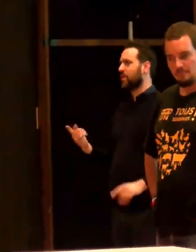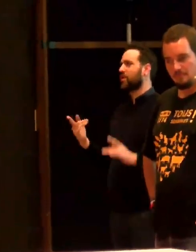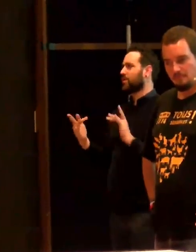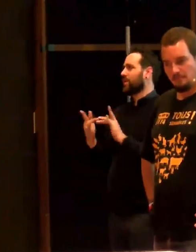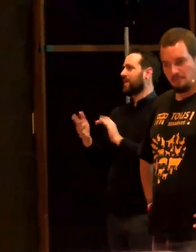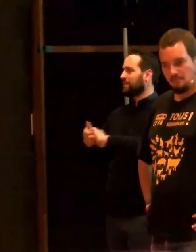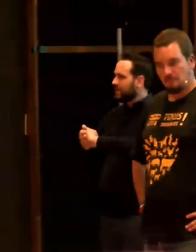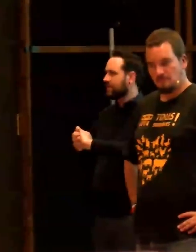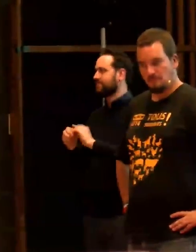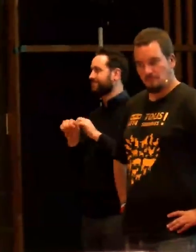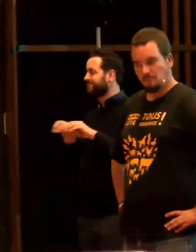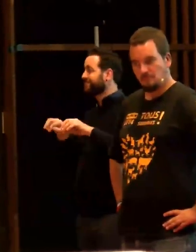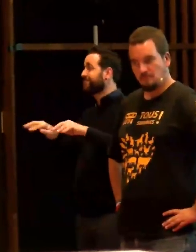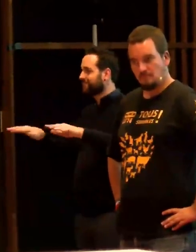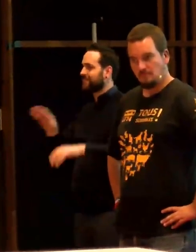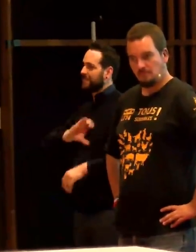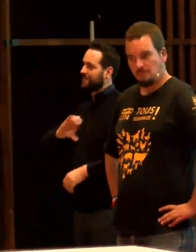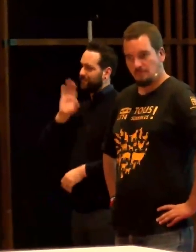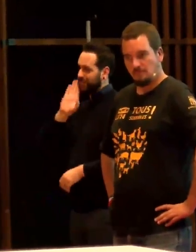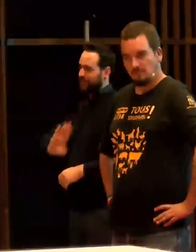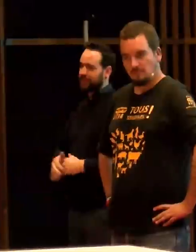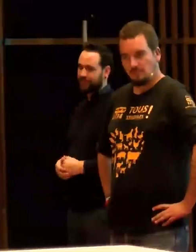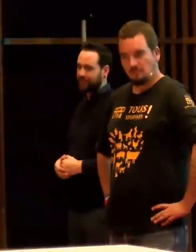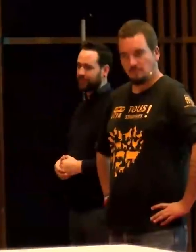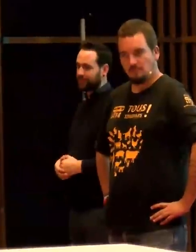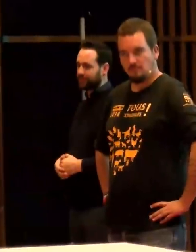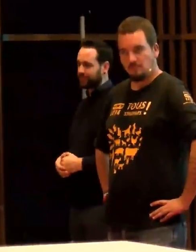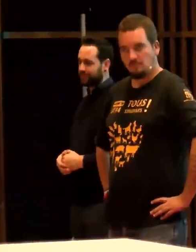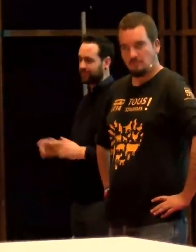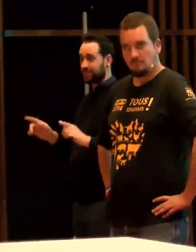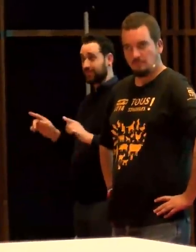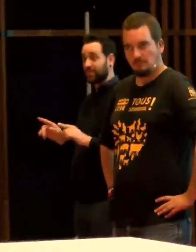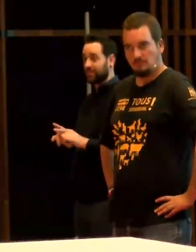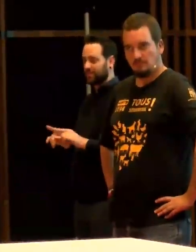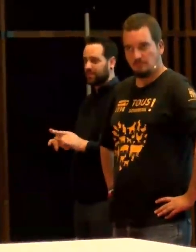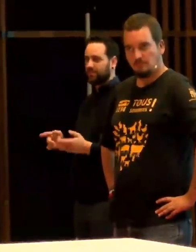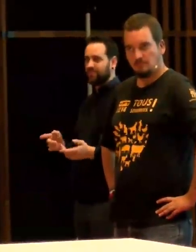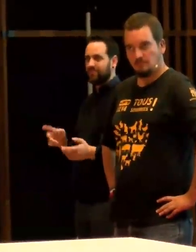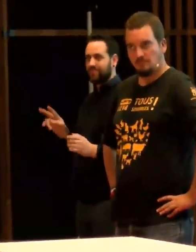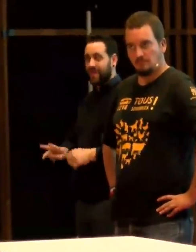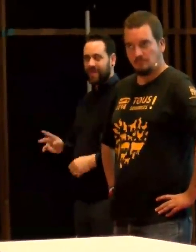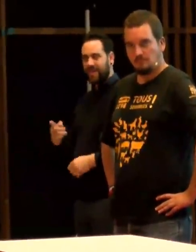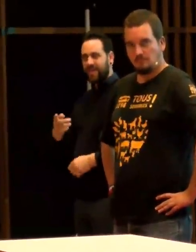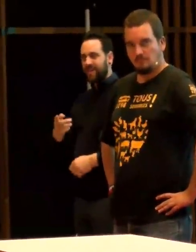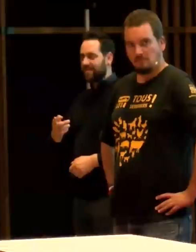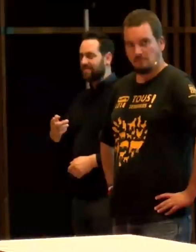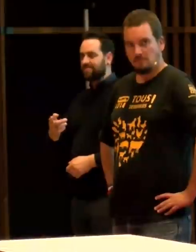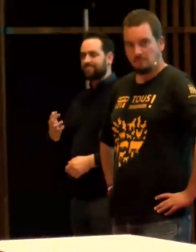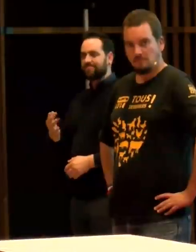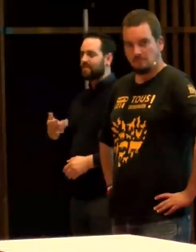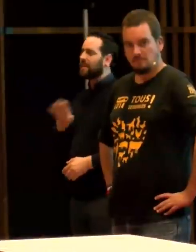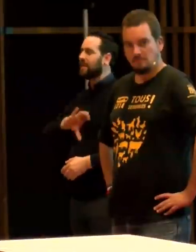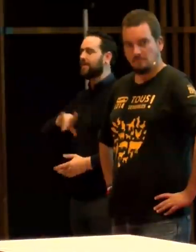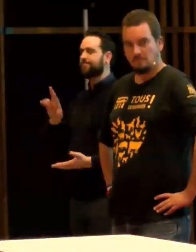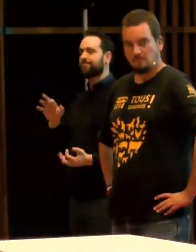aussi l'ambition de mettre à disposition, d'essayer de nous faire gagner tous et toutes